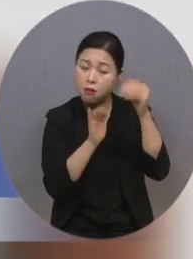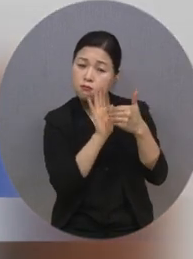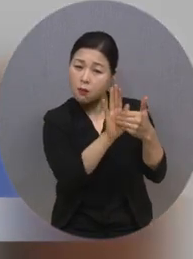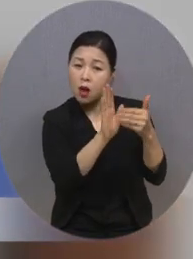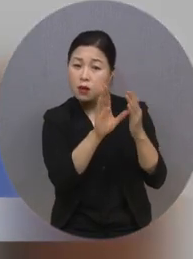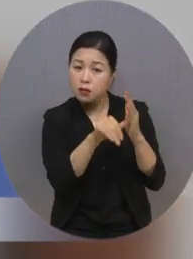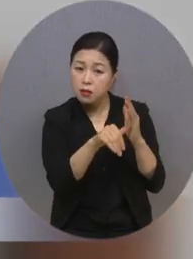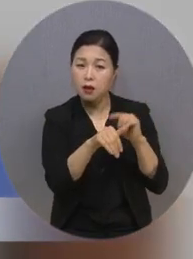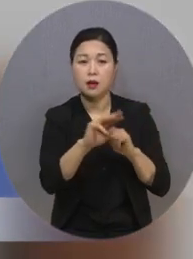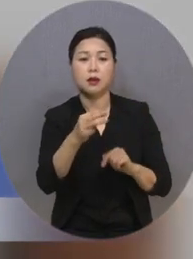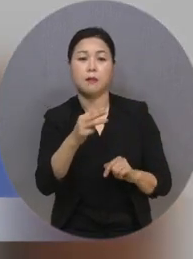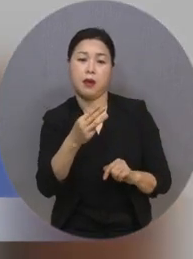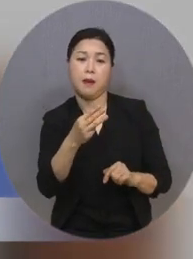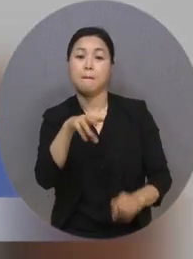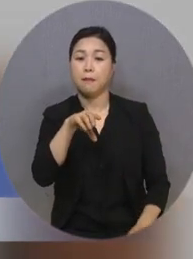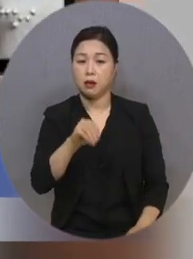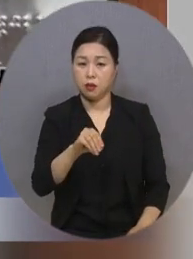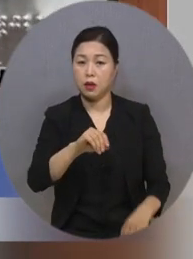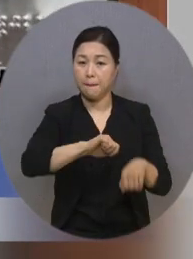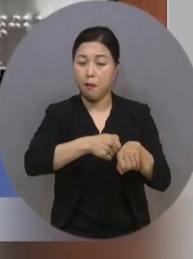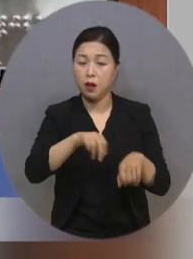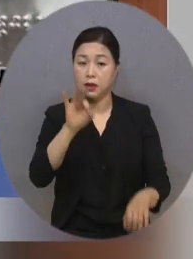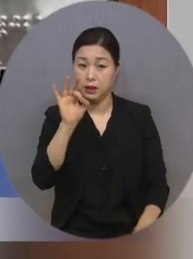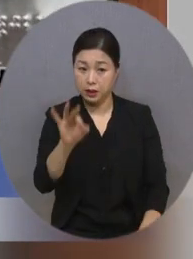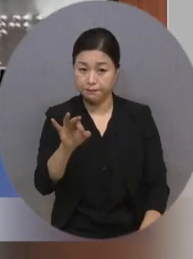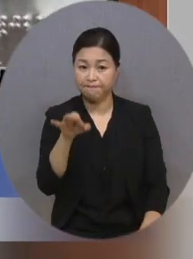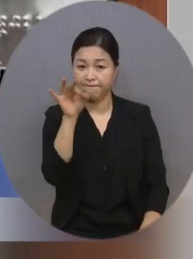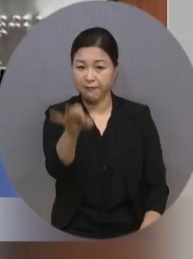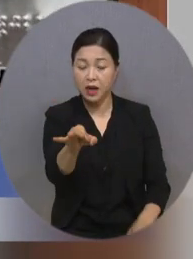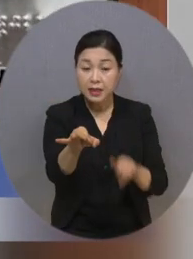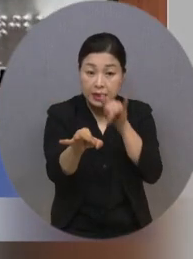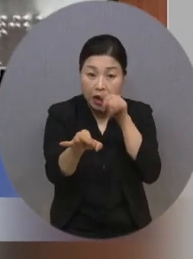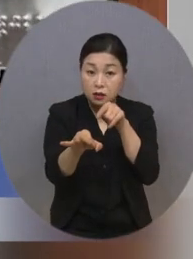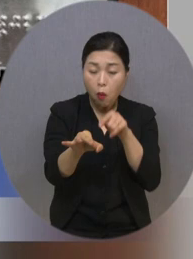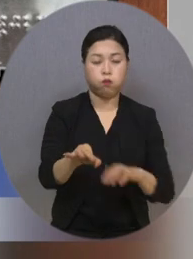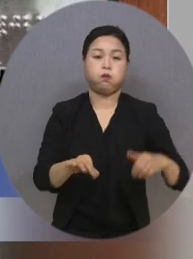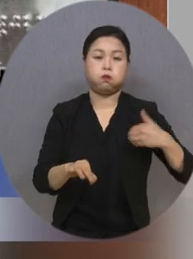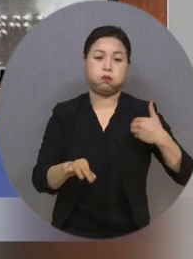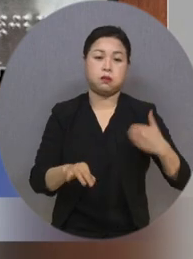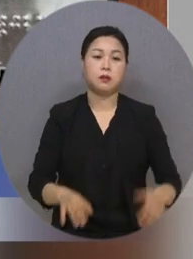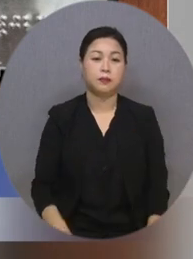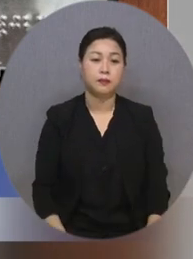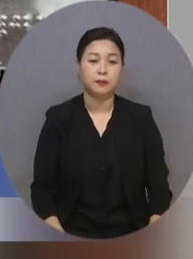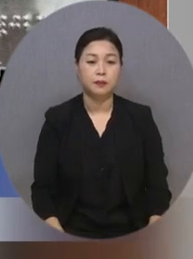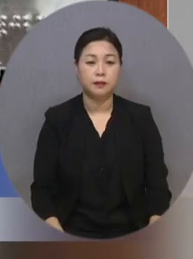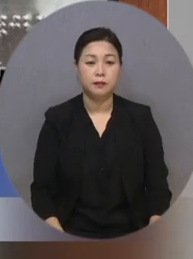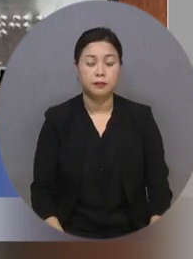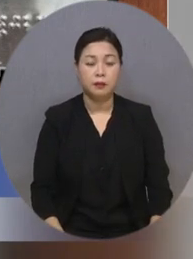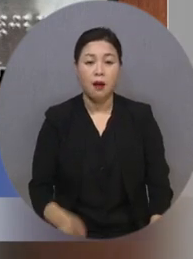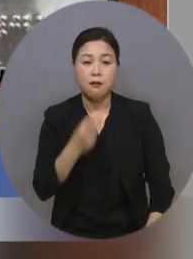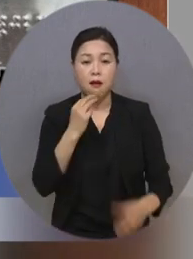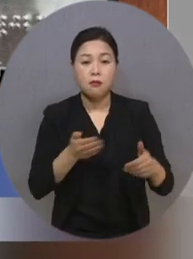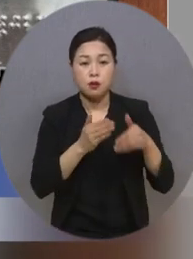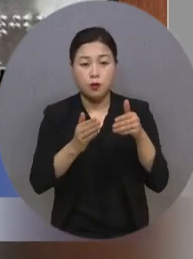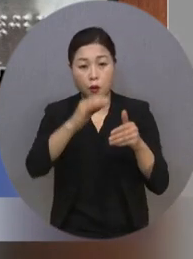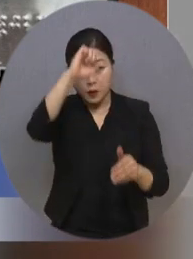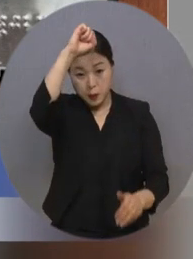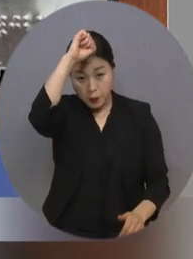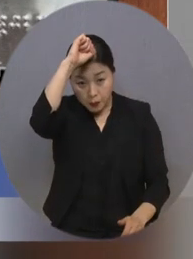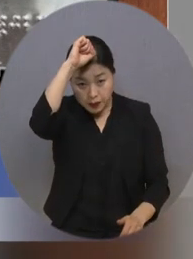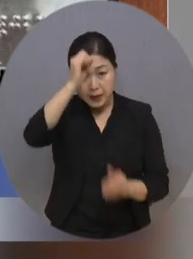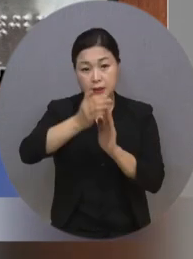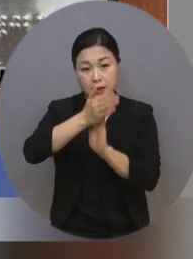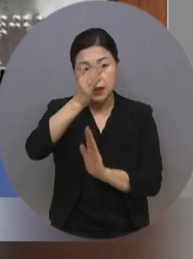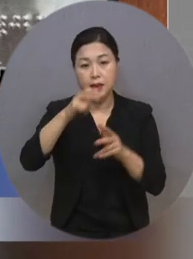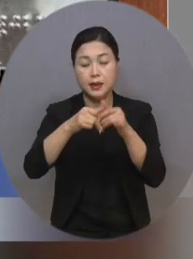경우 300만 원 이하의 과태료가 부과될 수도 있다는 사실을 모르고 있죠. 이에 경기도 용인시가